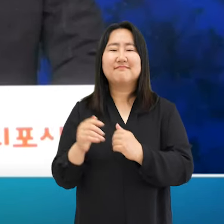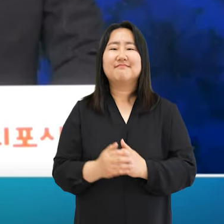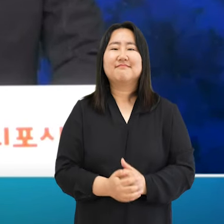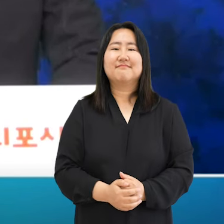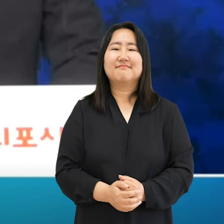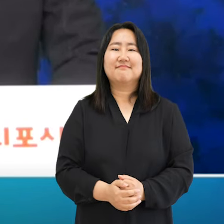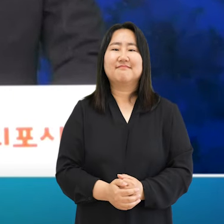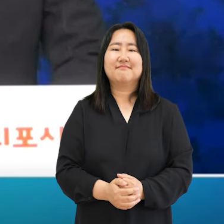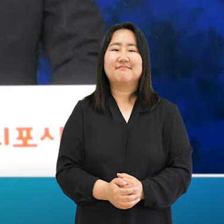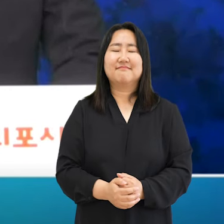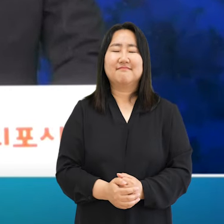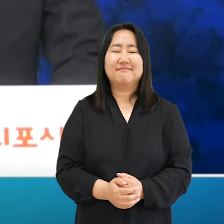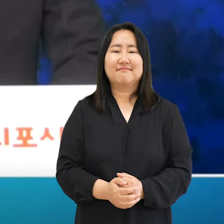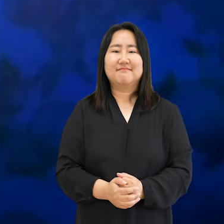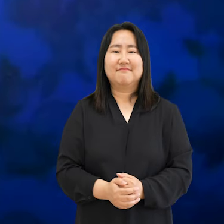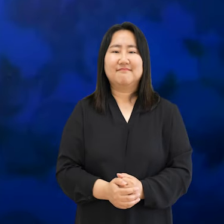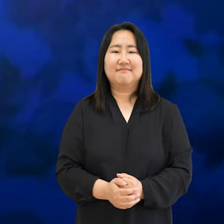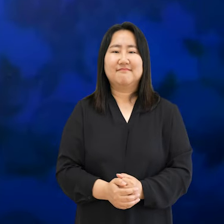전해주시죠.